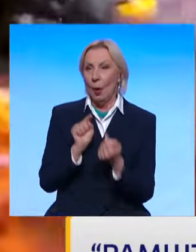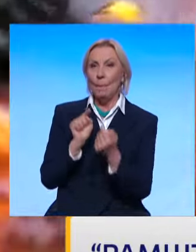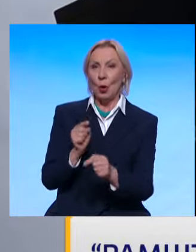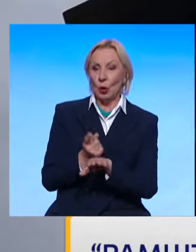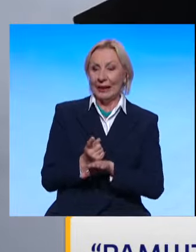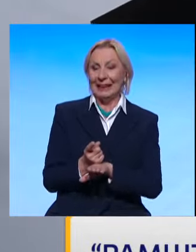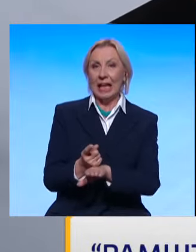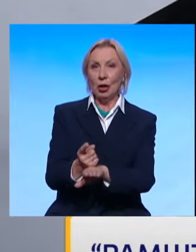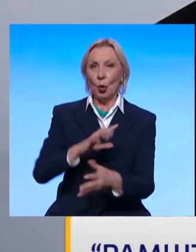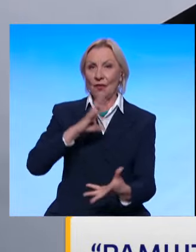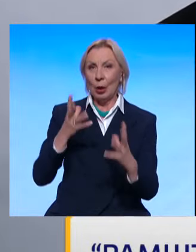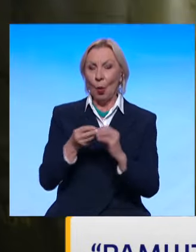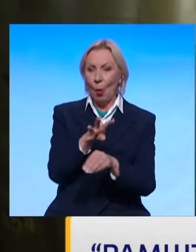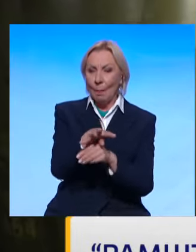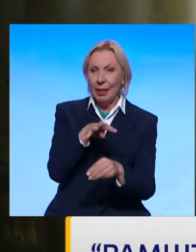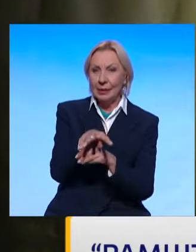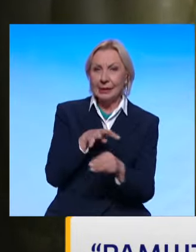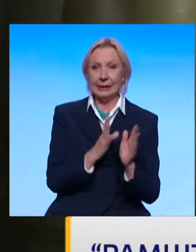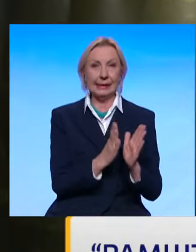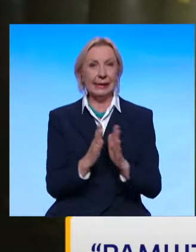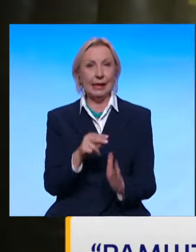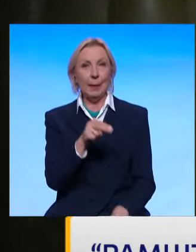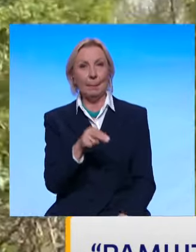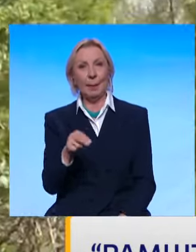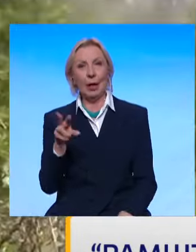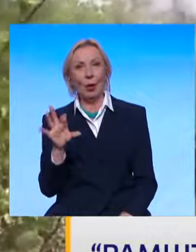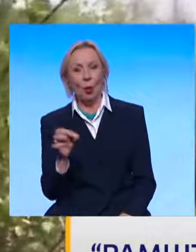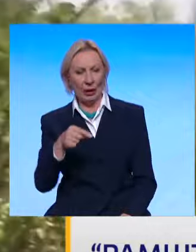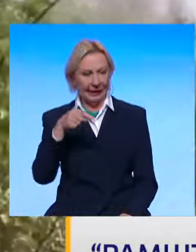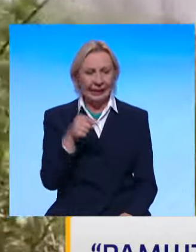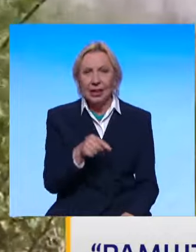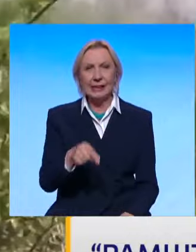Протитанкові комплекси, системи ППО та тисячі снарядів.